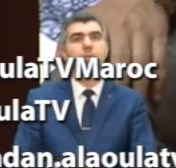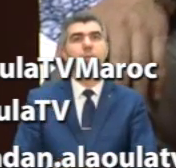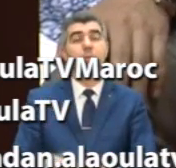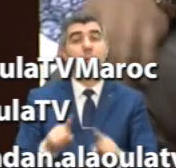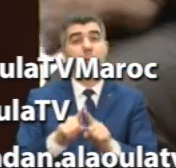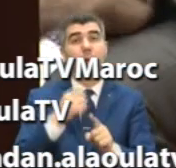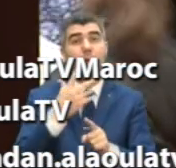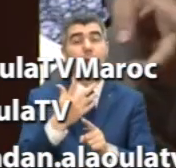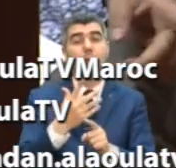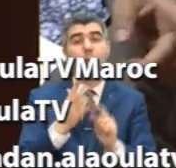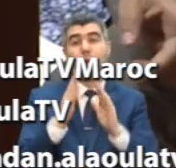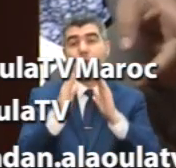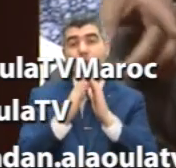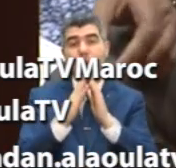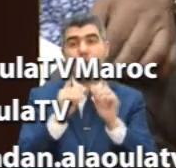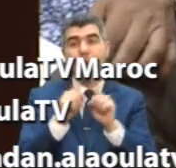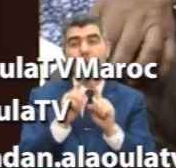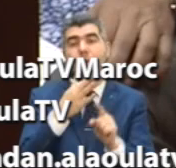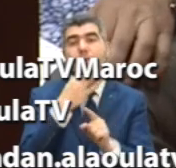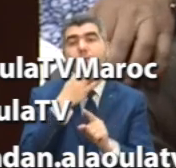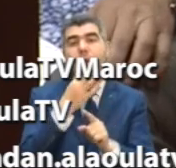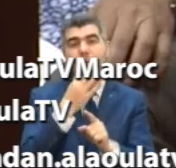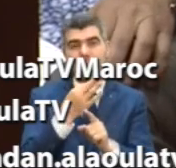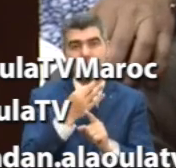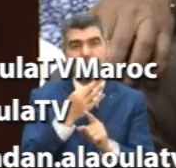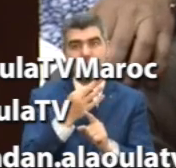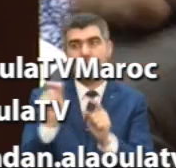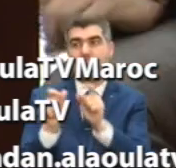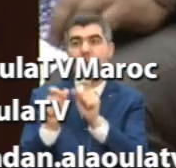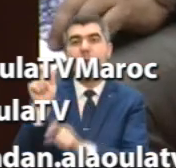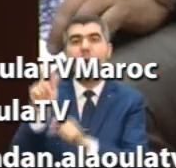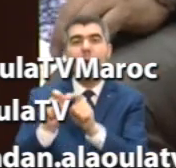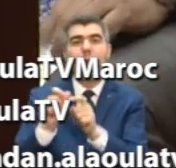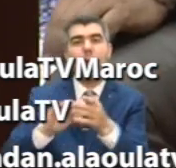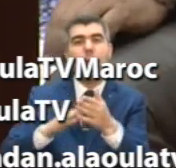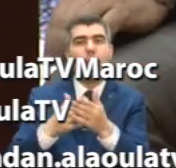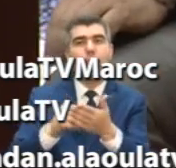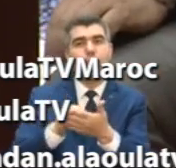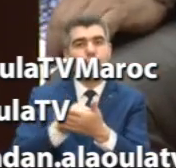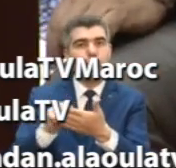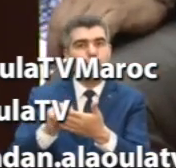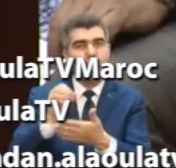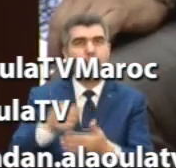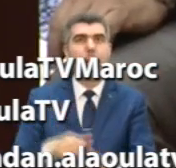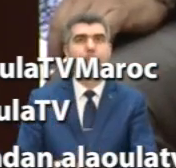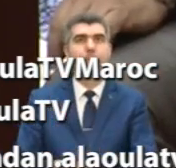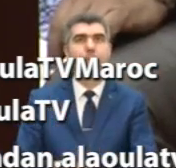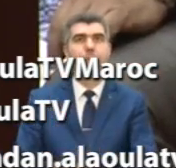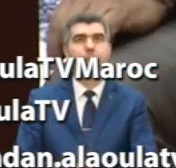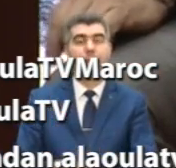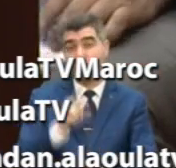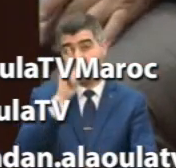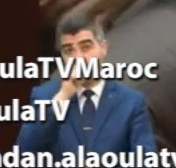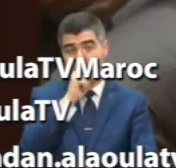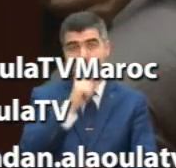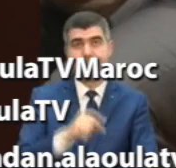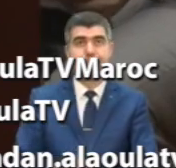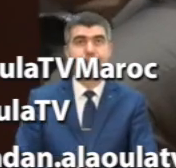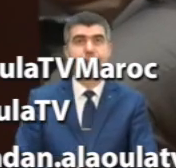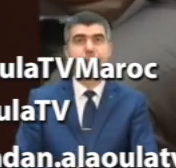السكن الميسر في المتناول مختلف الفئات. وفي هذا الصداد خصنا نهتموا